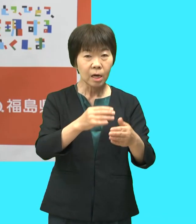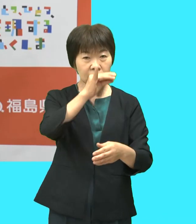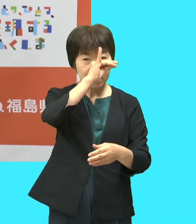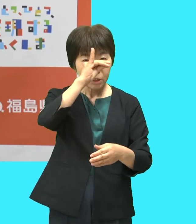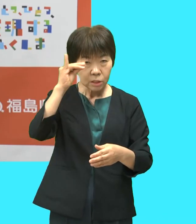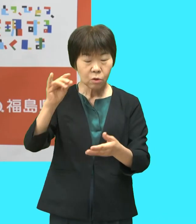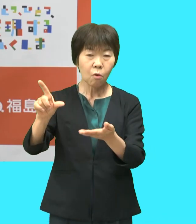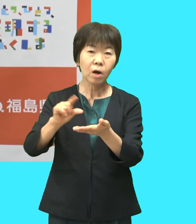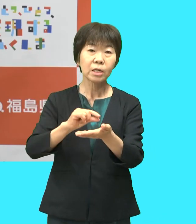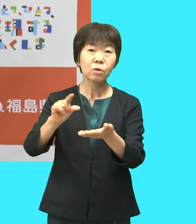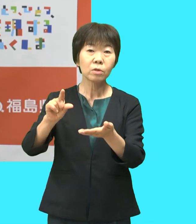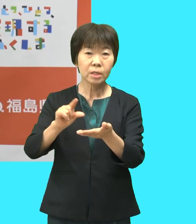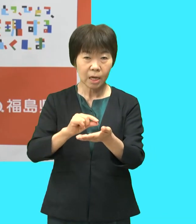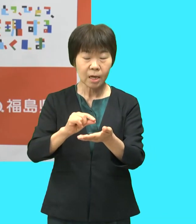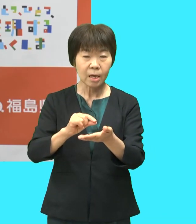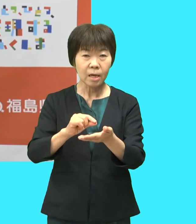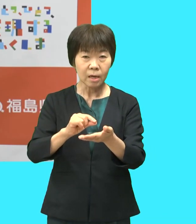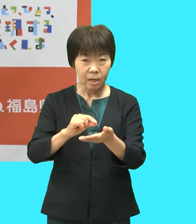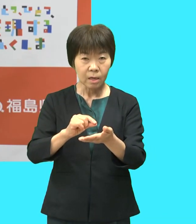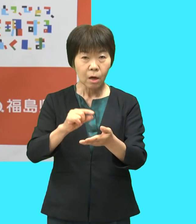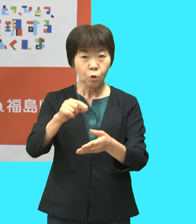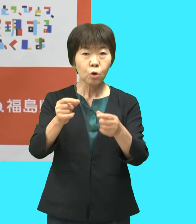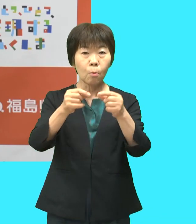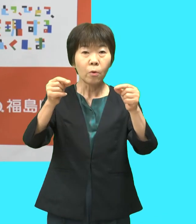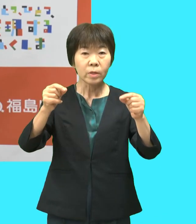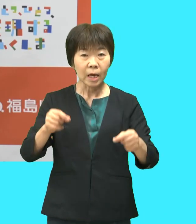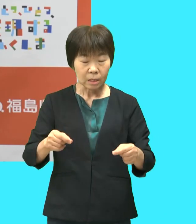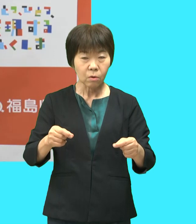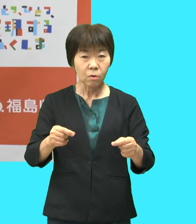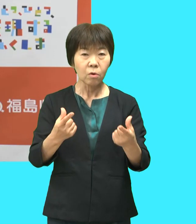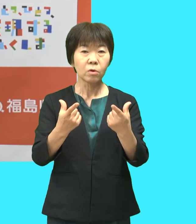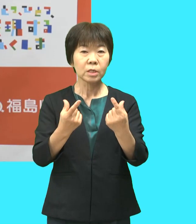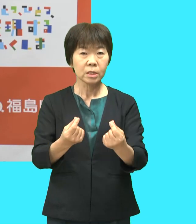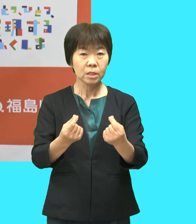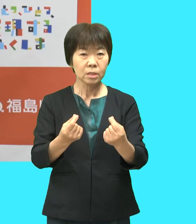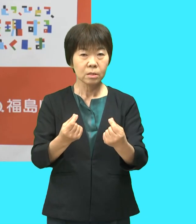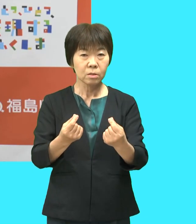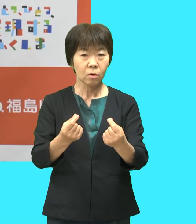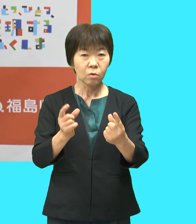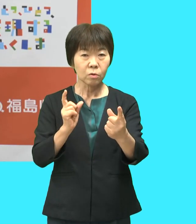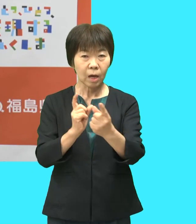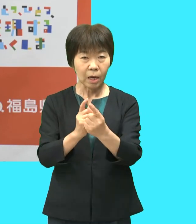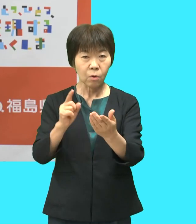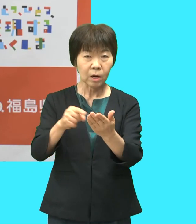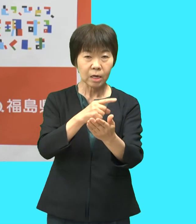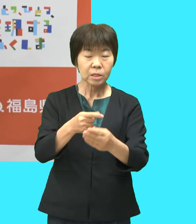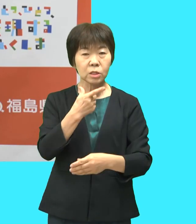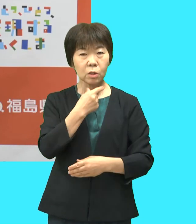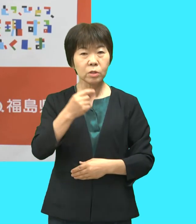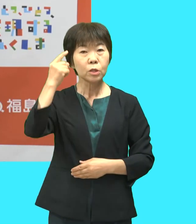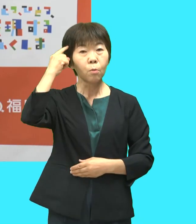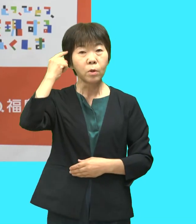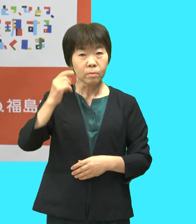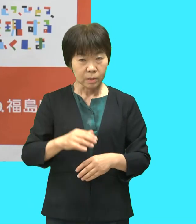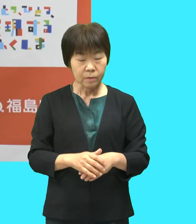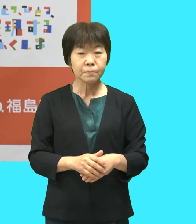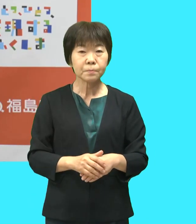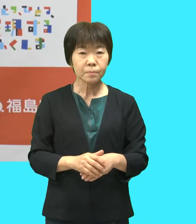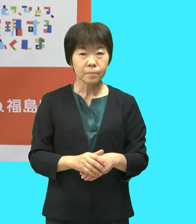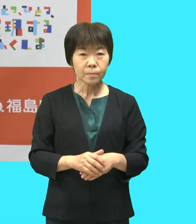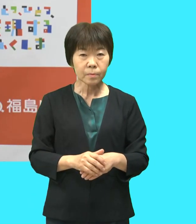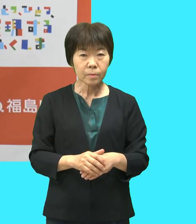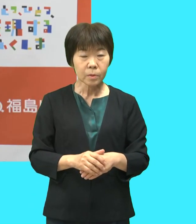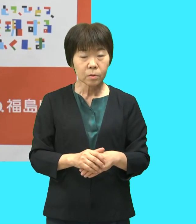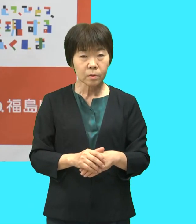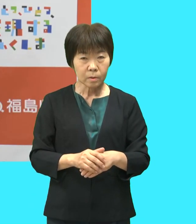活用しながら、ぜひこの問題にしっかりと対応していただきたいと思います。その上